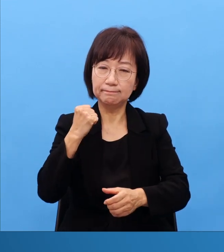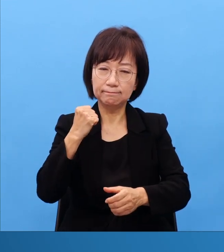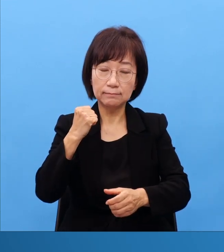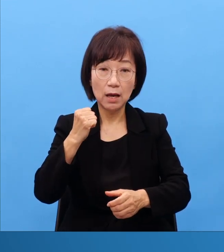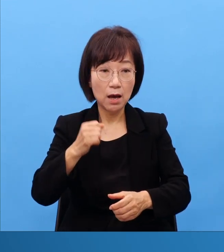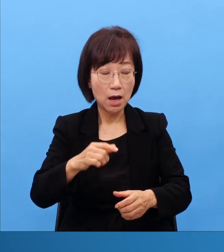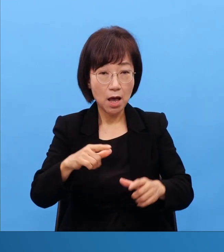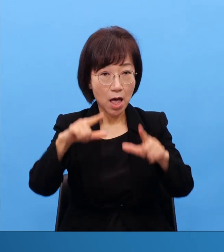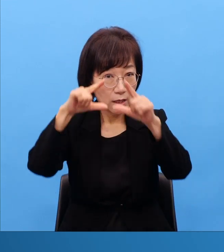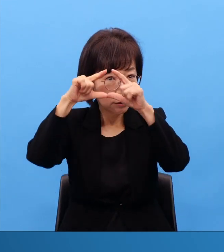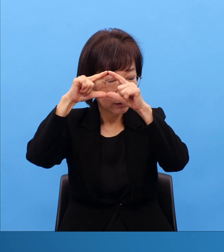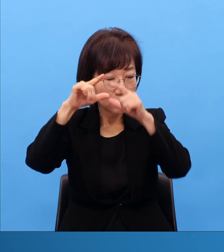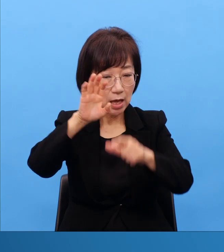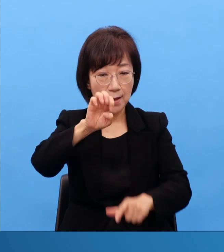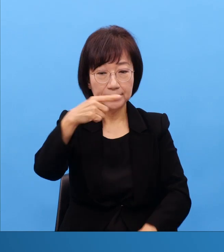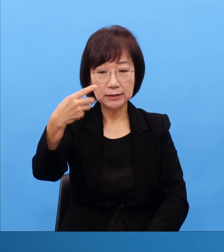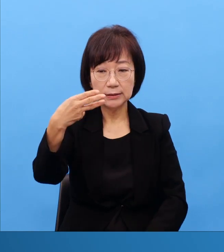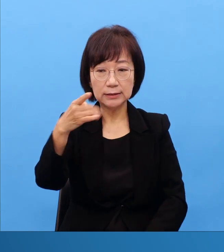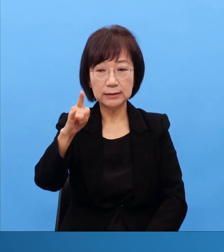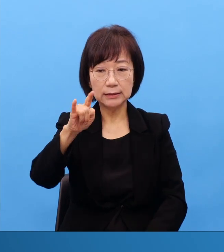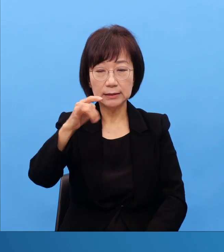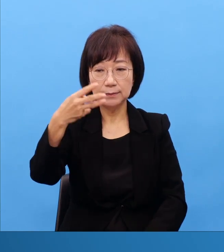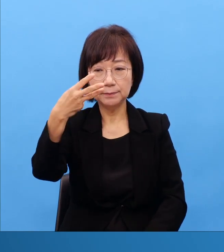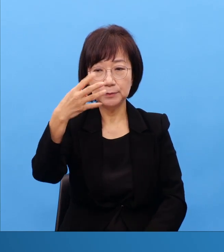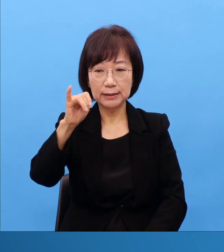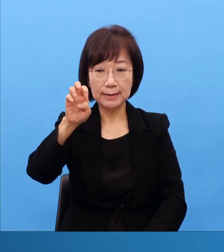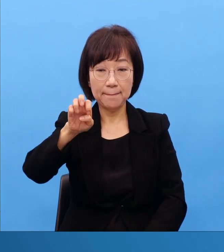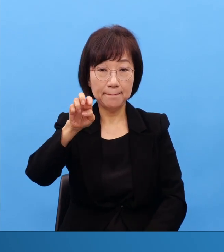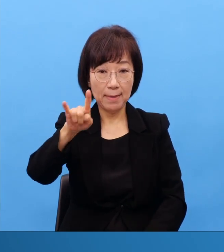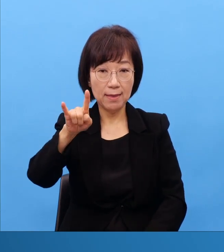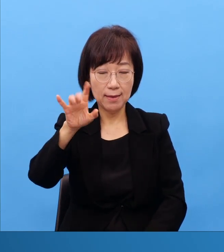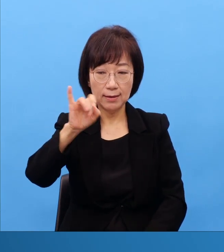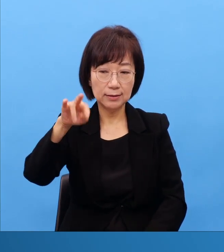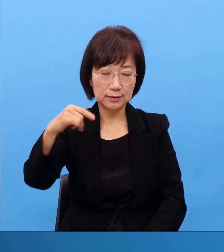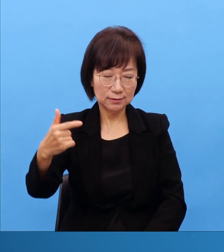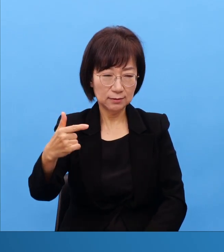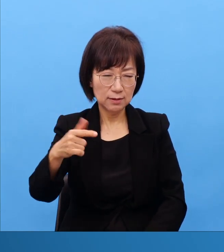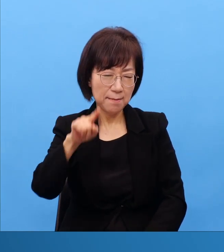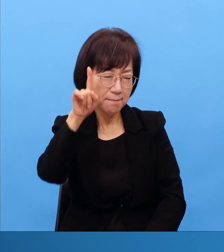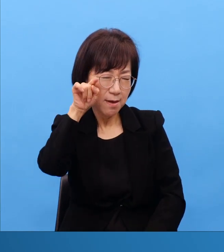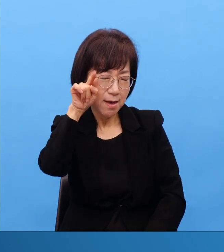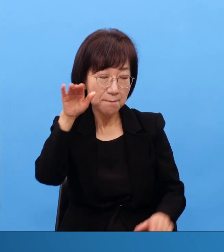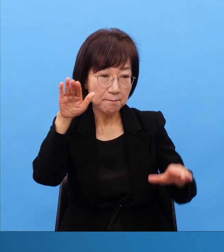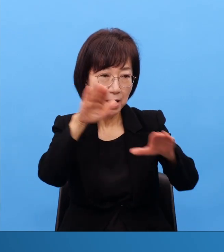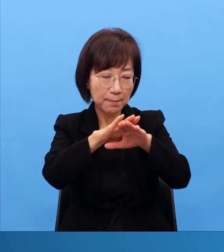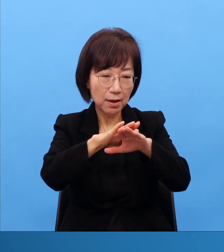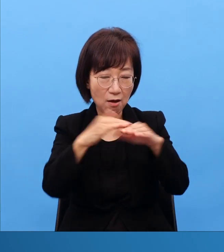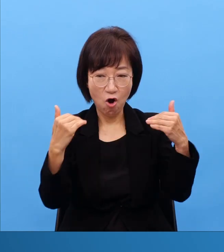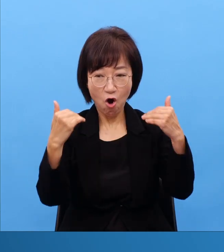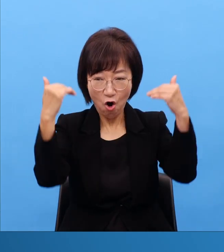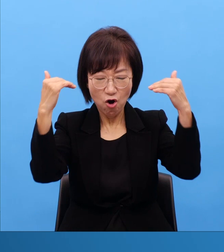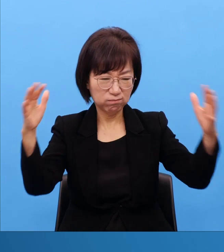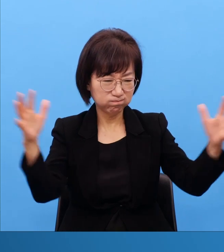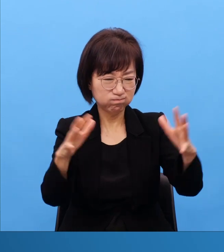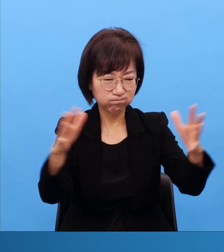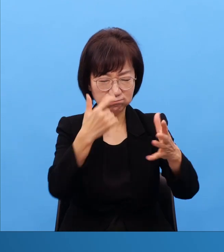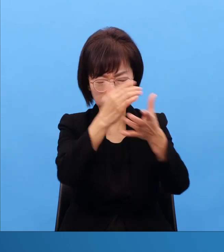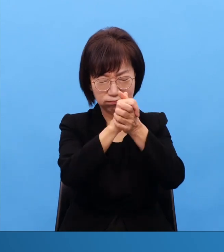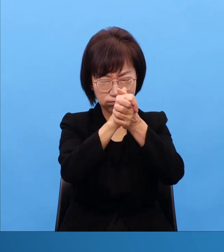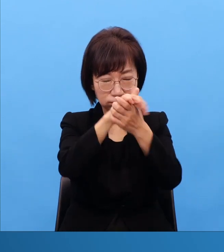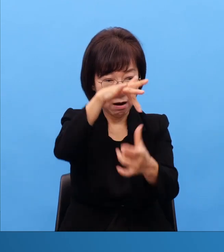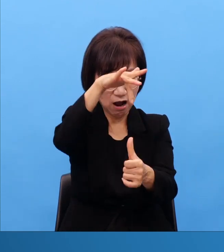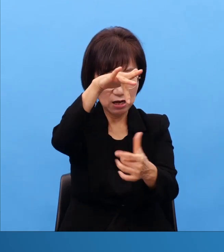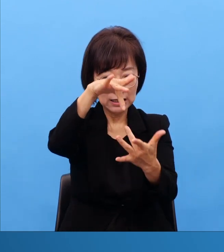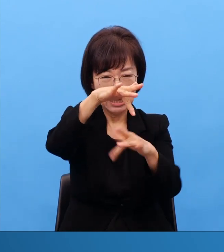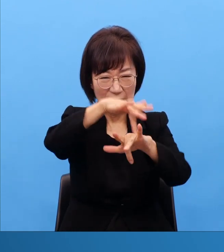저녁에 모여서 기도합니다. The Freemasons gather every night. 어른들이요. These adults.